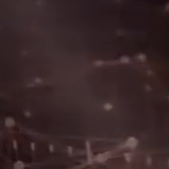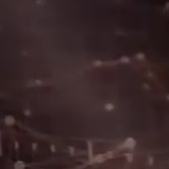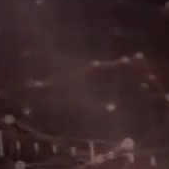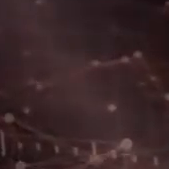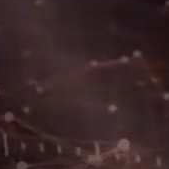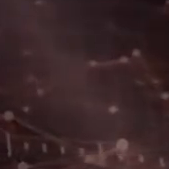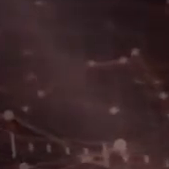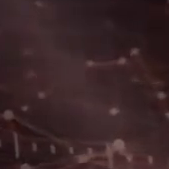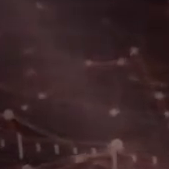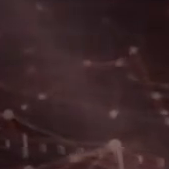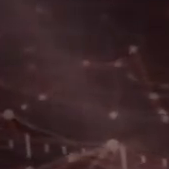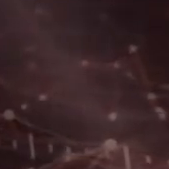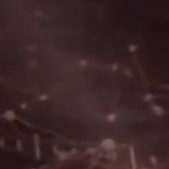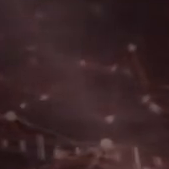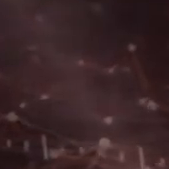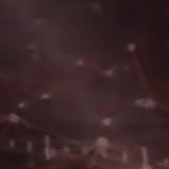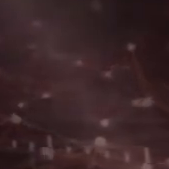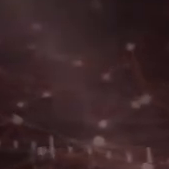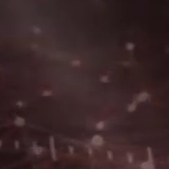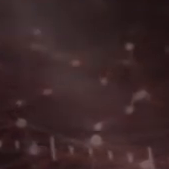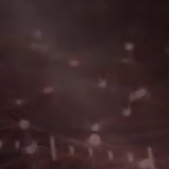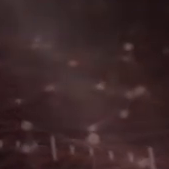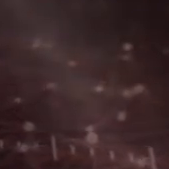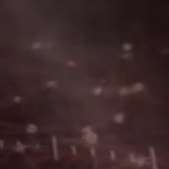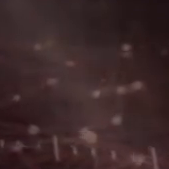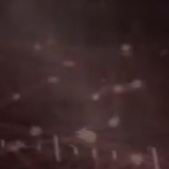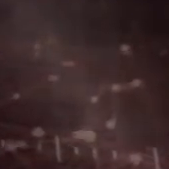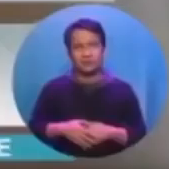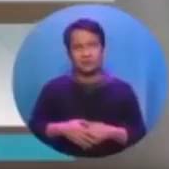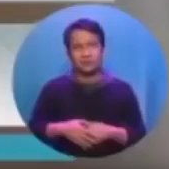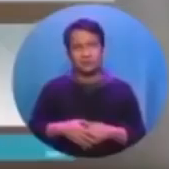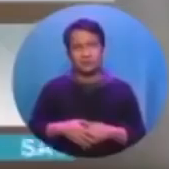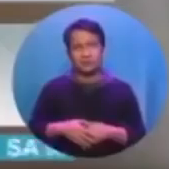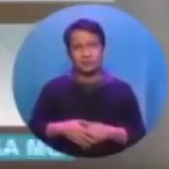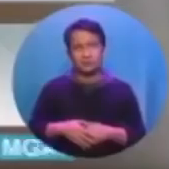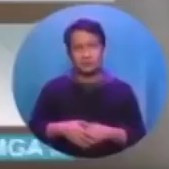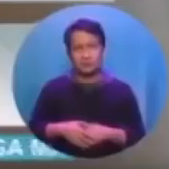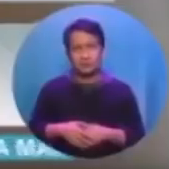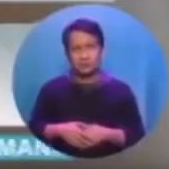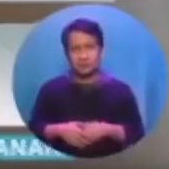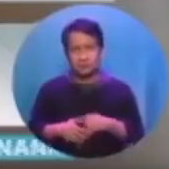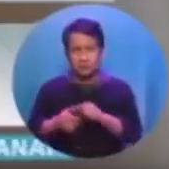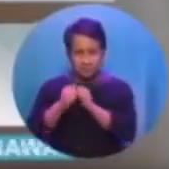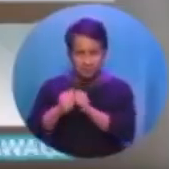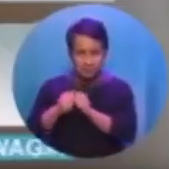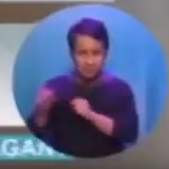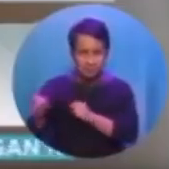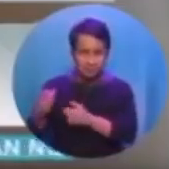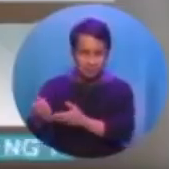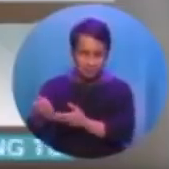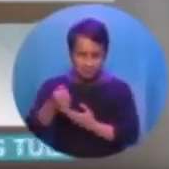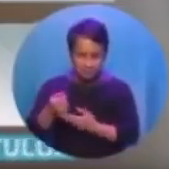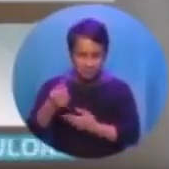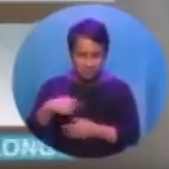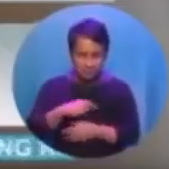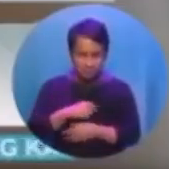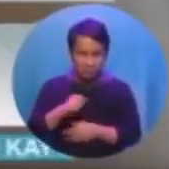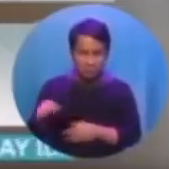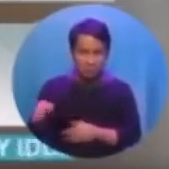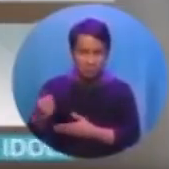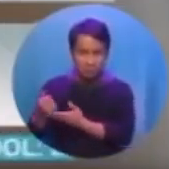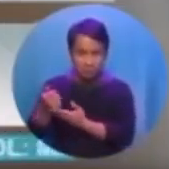Okay, may kinakasama ka na iba? Wala po, sir. Wala po, sir. Wala po? Opo, kasama ko lang, sir, yung mga tumulong talaga sa akin, sir,